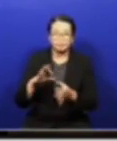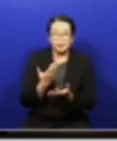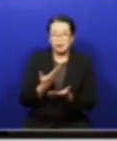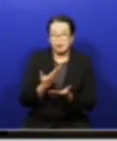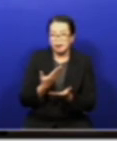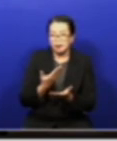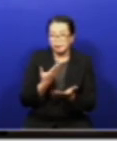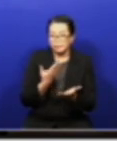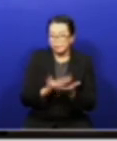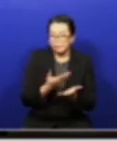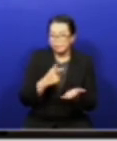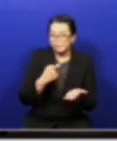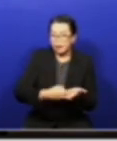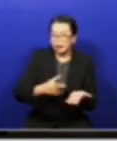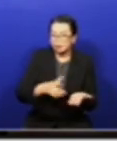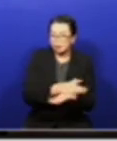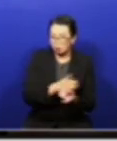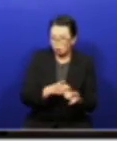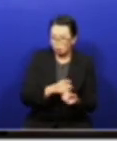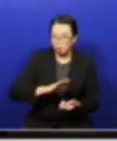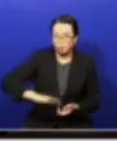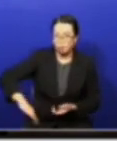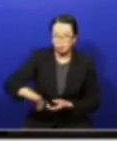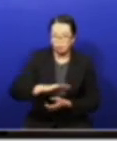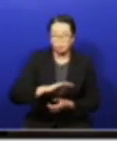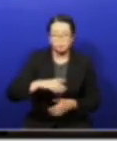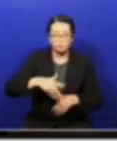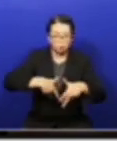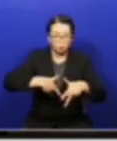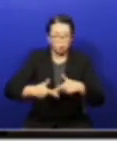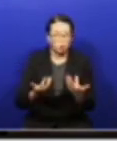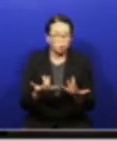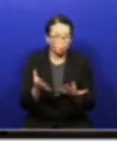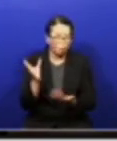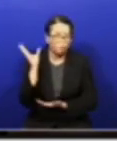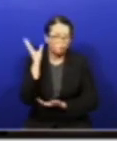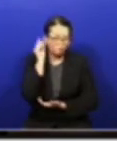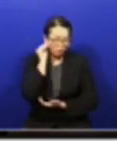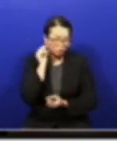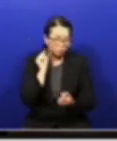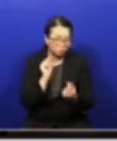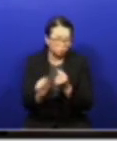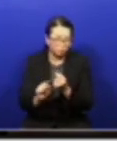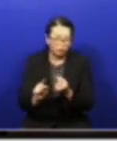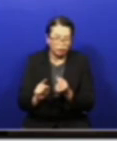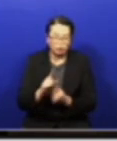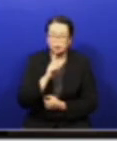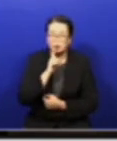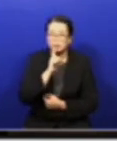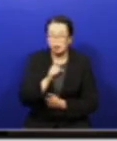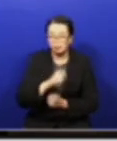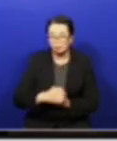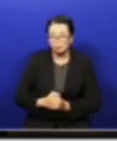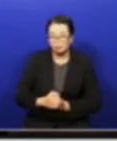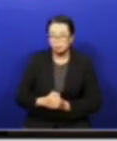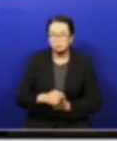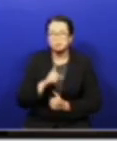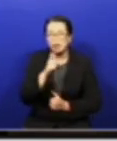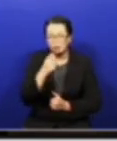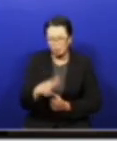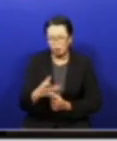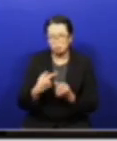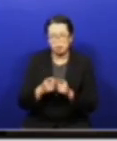ใจง่ายๆแล้วชาวบ้านรู้เรื่องซึ่งวันนี้รอฟังเยอะก็เป็นประเด็นที่ผมเคยถามรัฐบาลในสภาแล้วล่ะจะไม่ตอบ